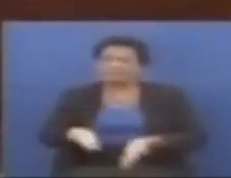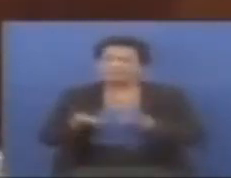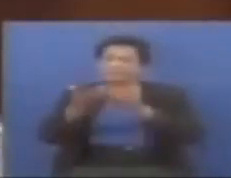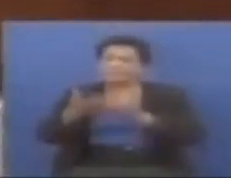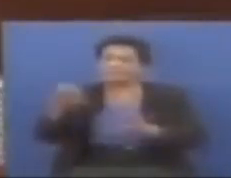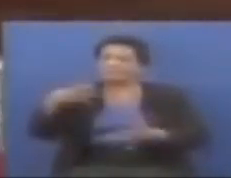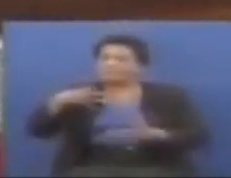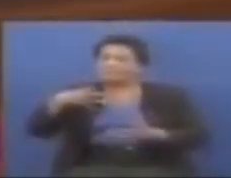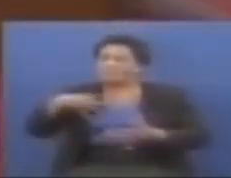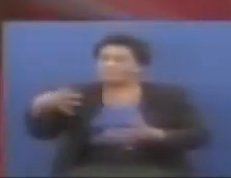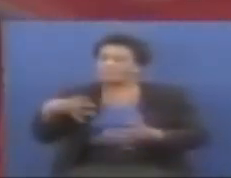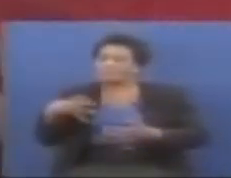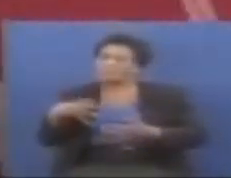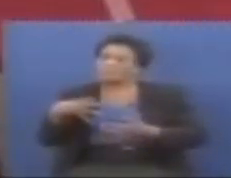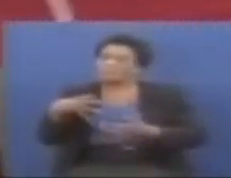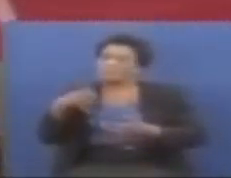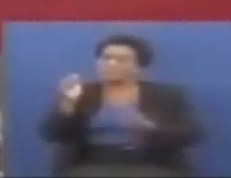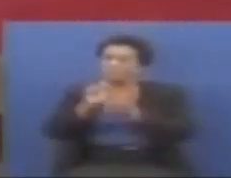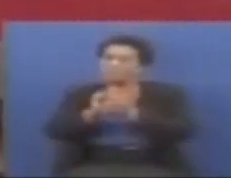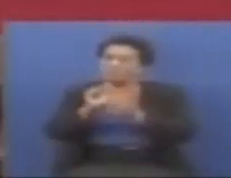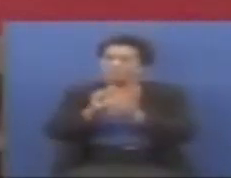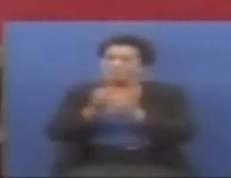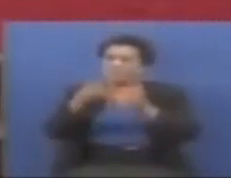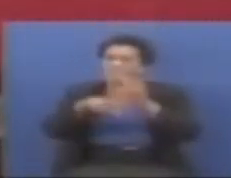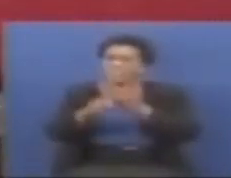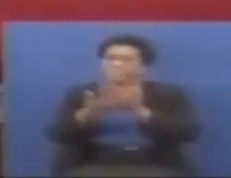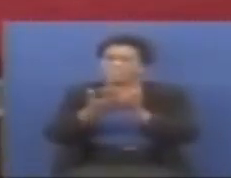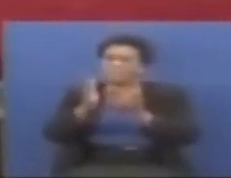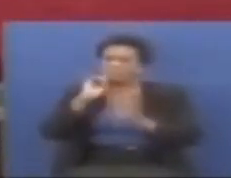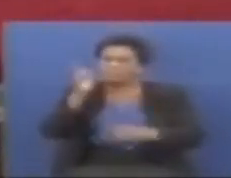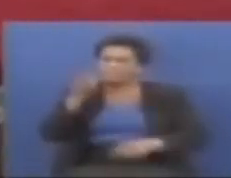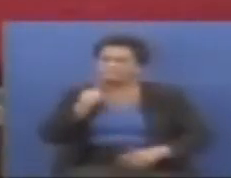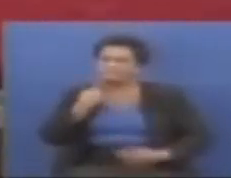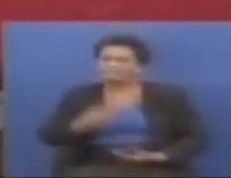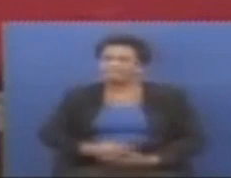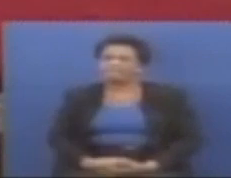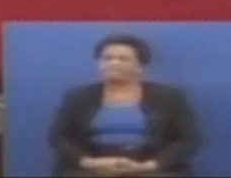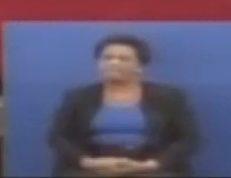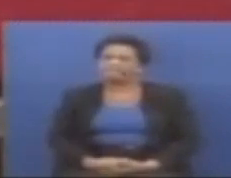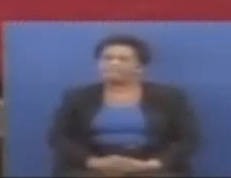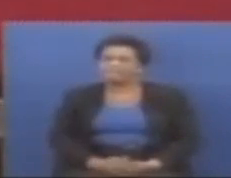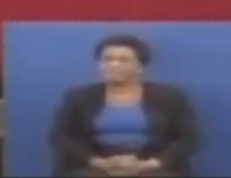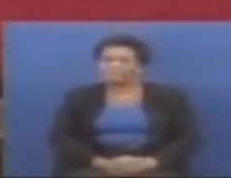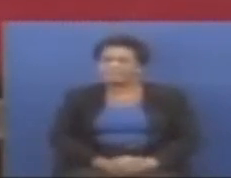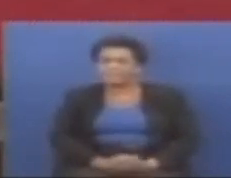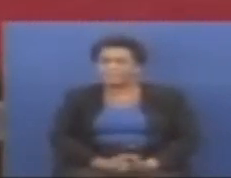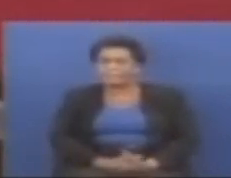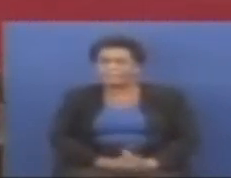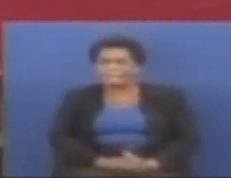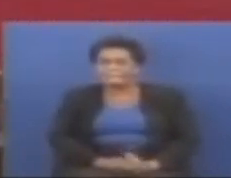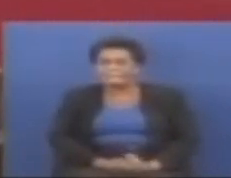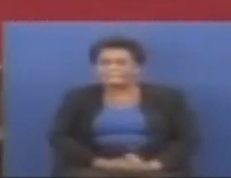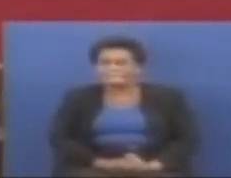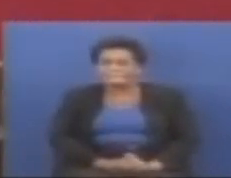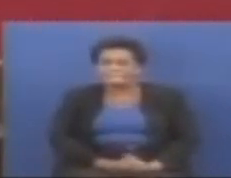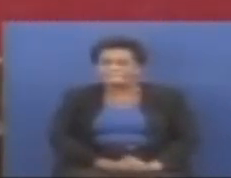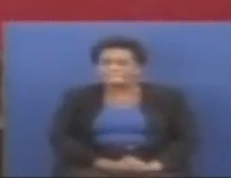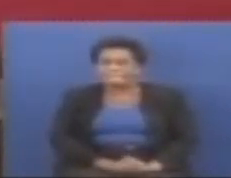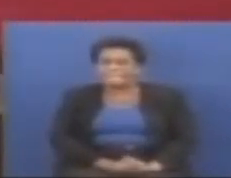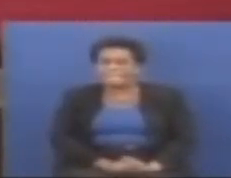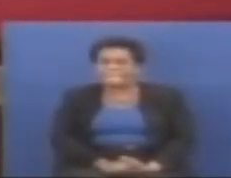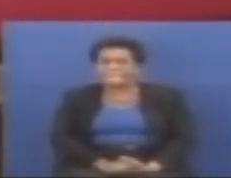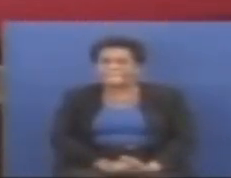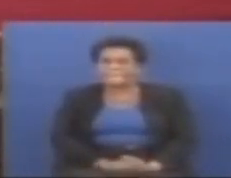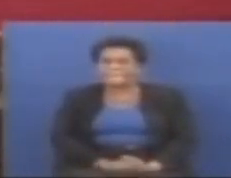Na niseme tu kwamba kwa upande wa wenzetu mkoa wa Mbeya pia wamefanya vizuri sana kuwekeza katika viwanda vya matunda hususan